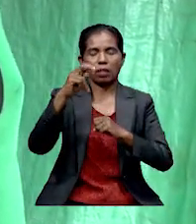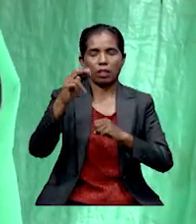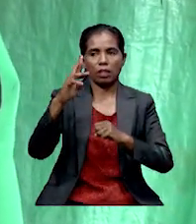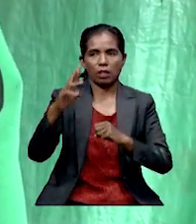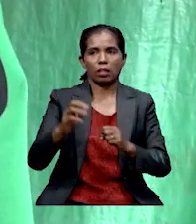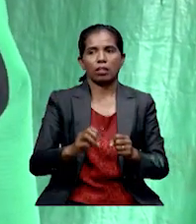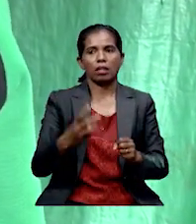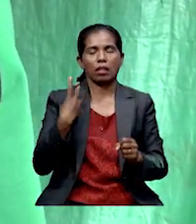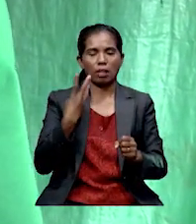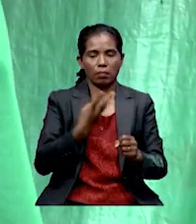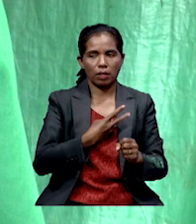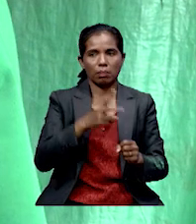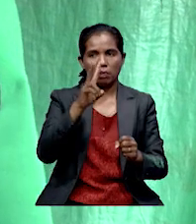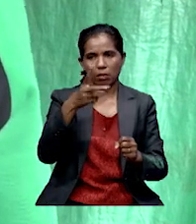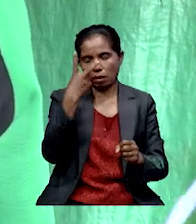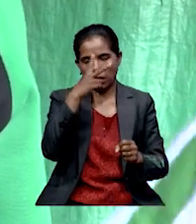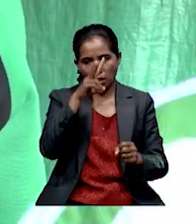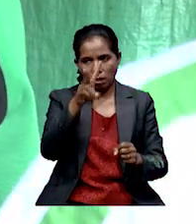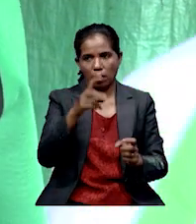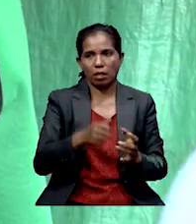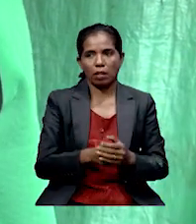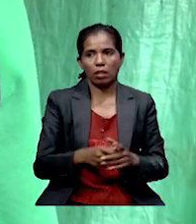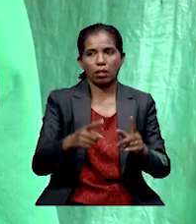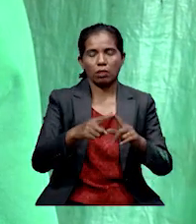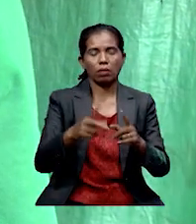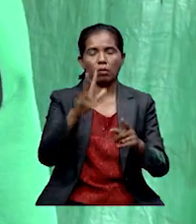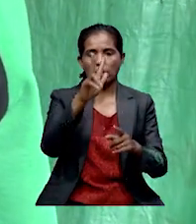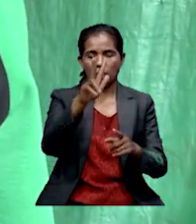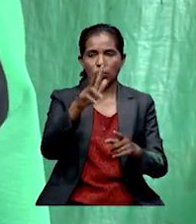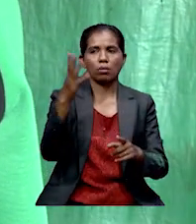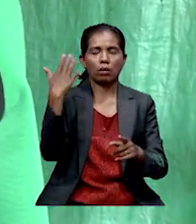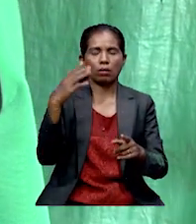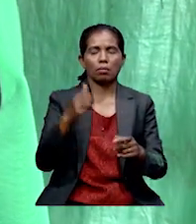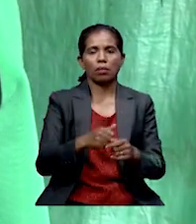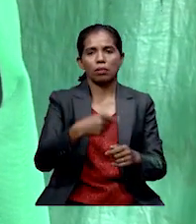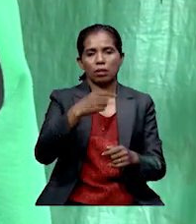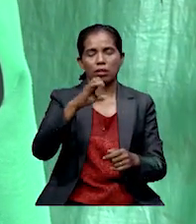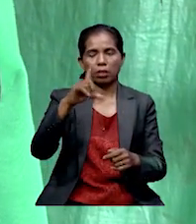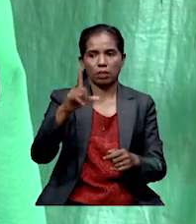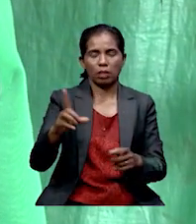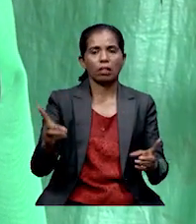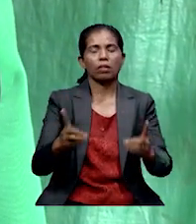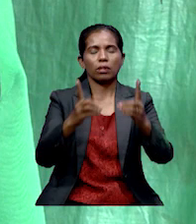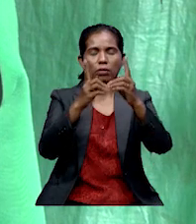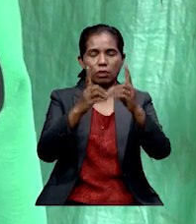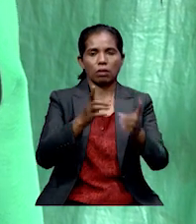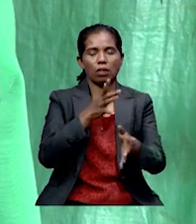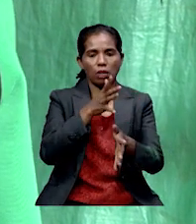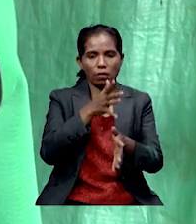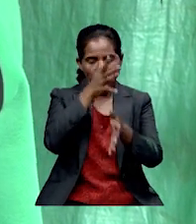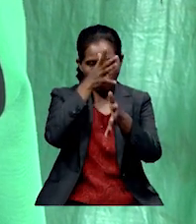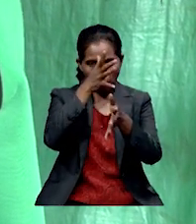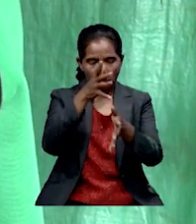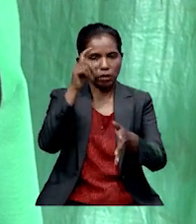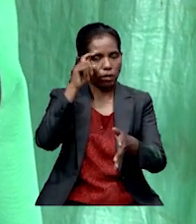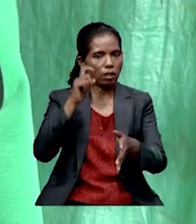amnero hoxe ale Puen dorong tu liba mongzil hamo tu ko hau not hasur ben abonan. Am rela